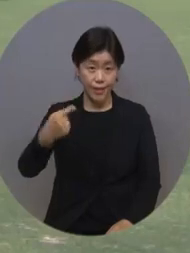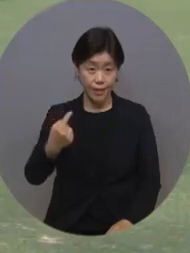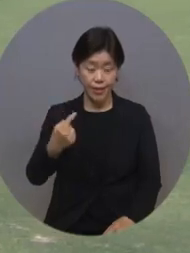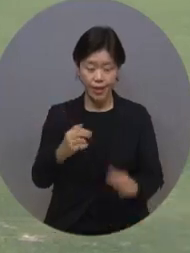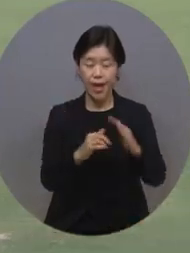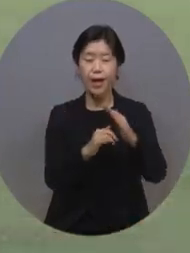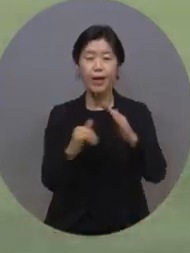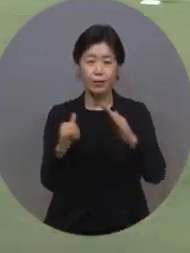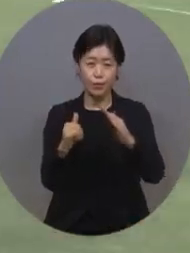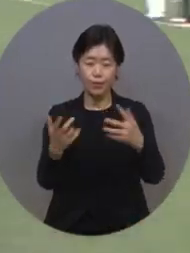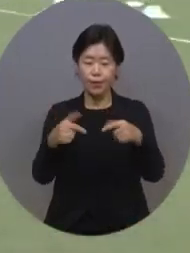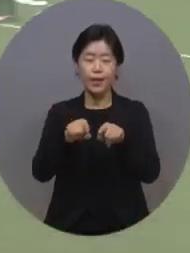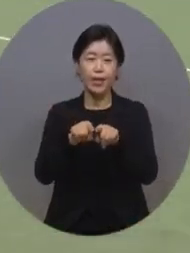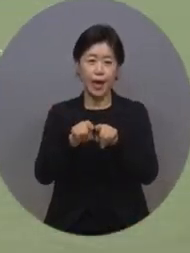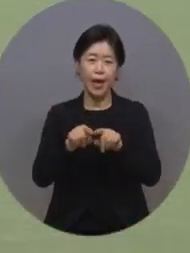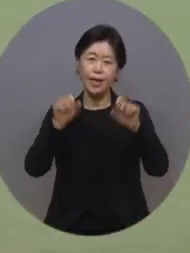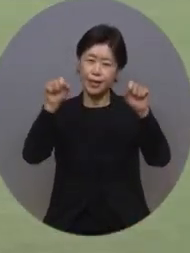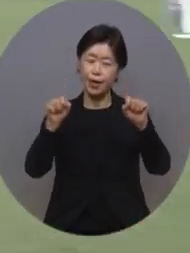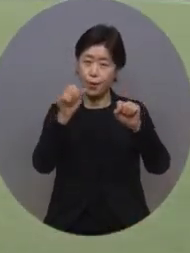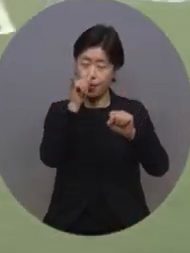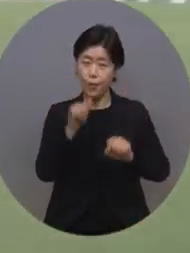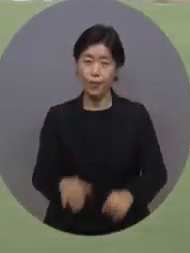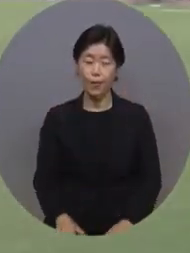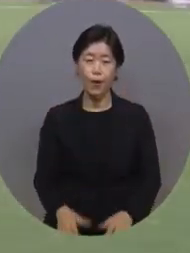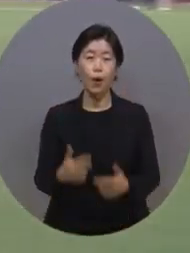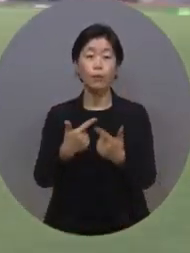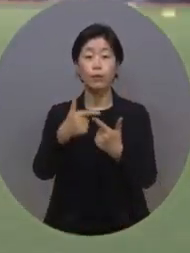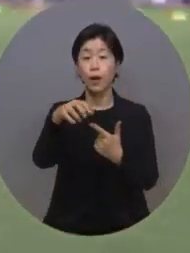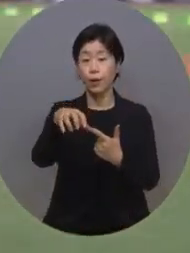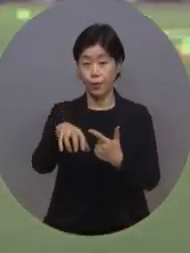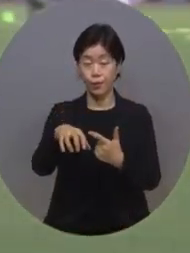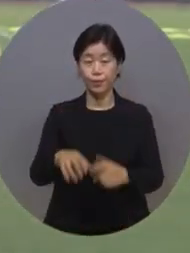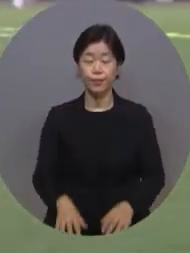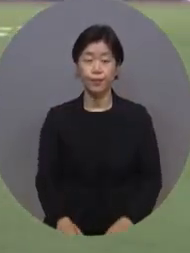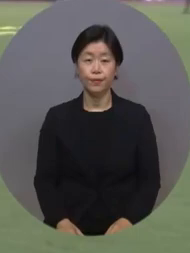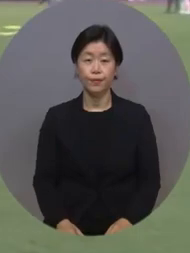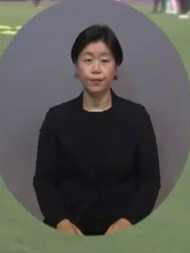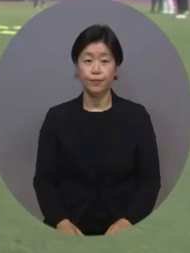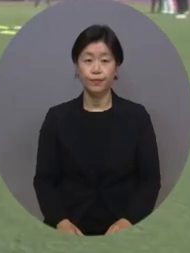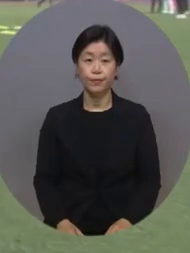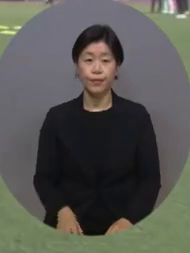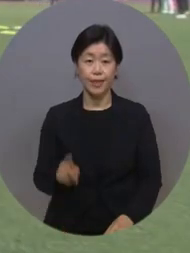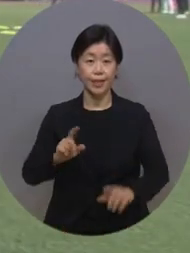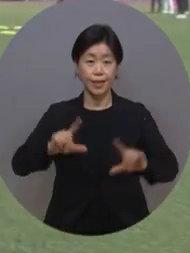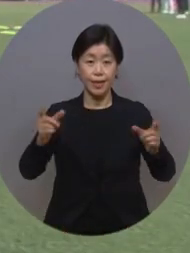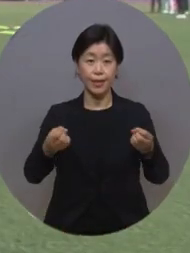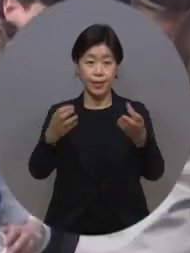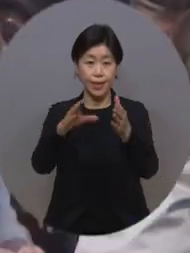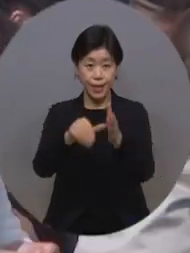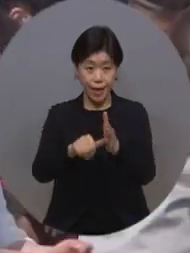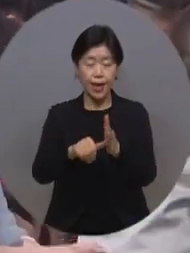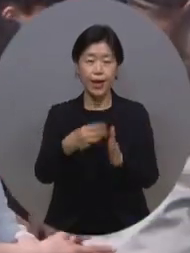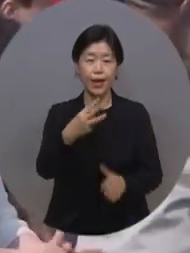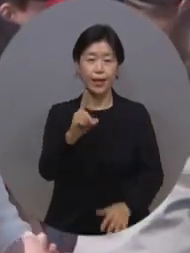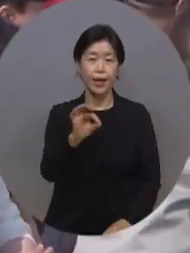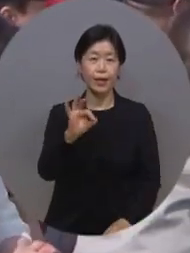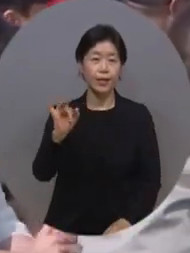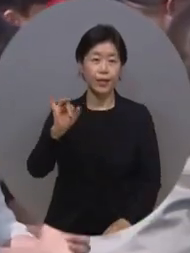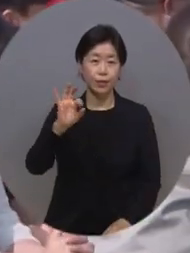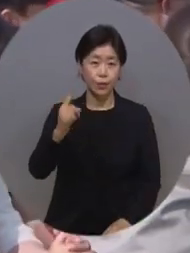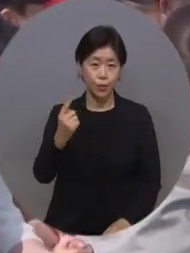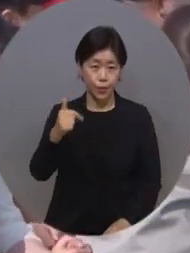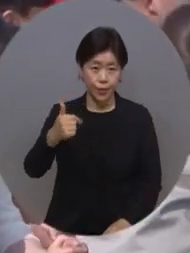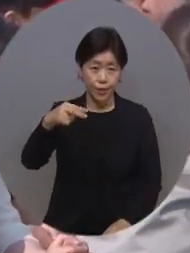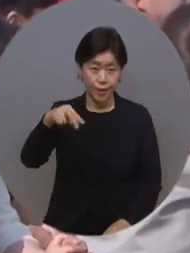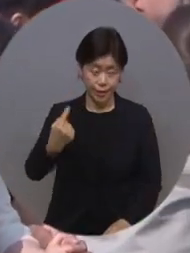지난 12일 부산시 사직보조경기장에서 열렸습니다. 이날 행사에는 라이온스 회원 가족 약